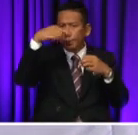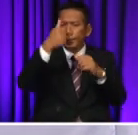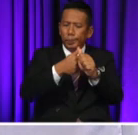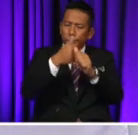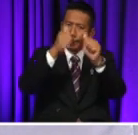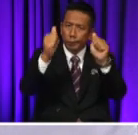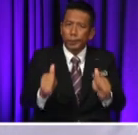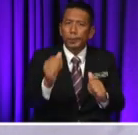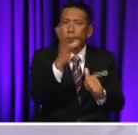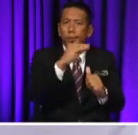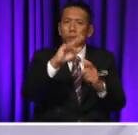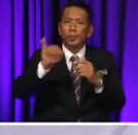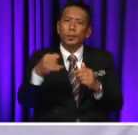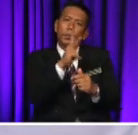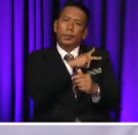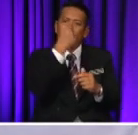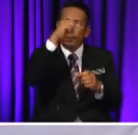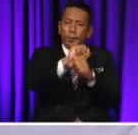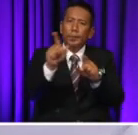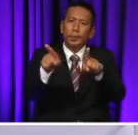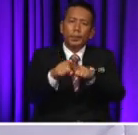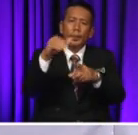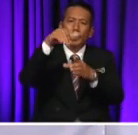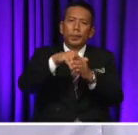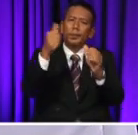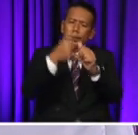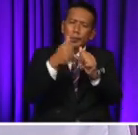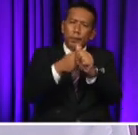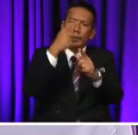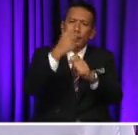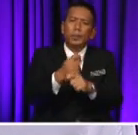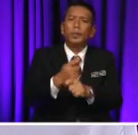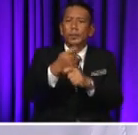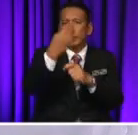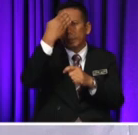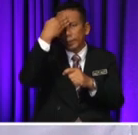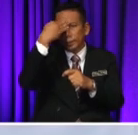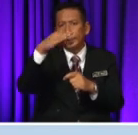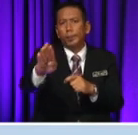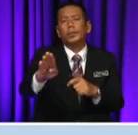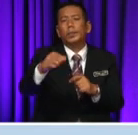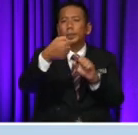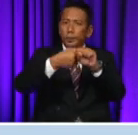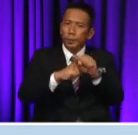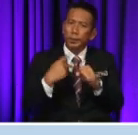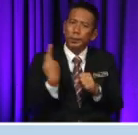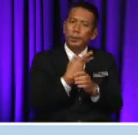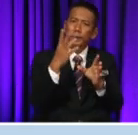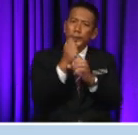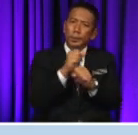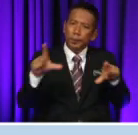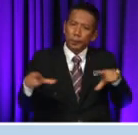dan juga kedua untuk bekerja sama dalam setiap tugas dan yang diamanahkan supaya kita dapat melaksanakan